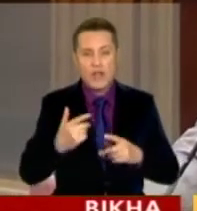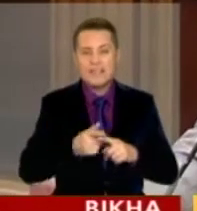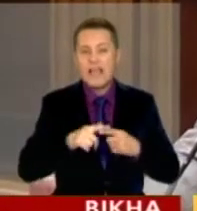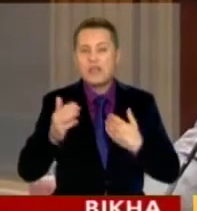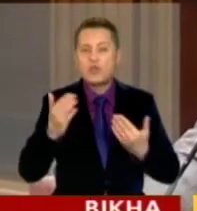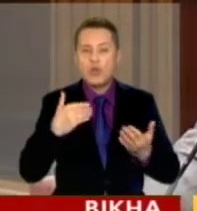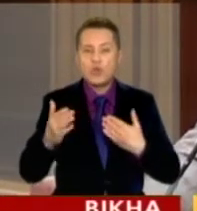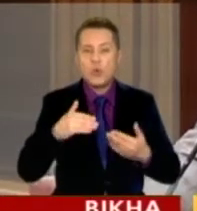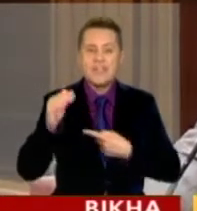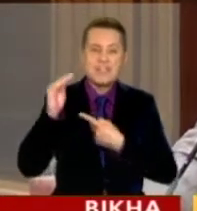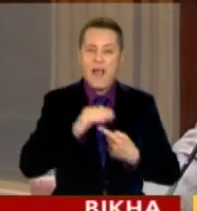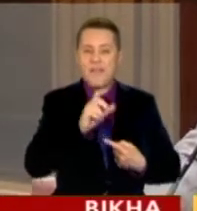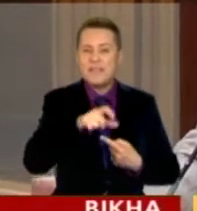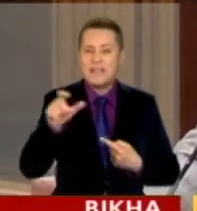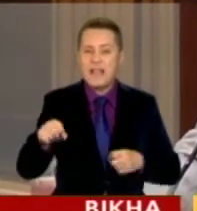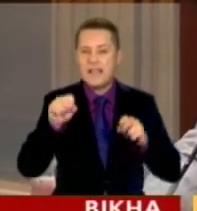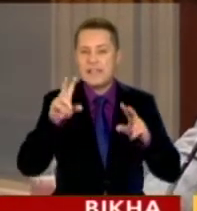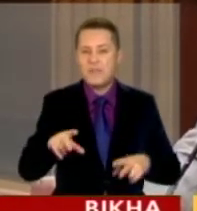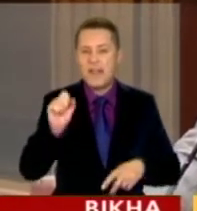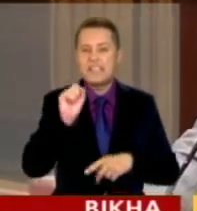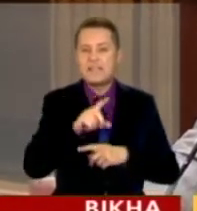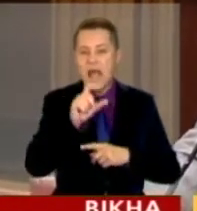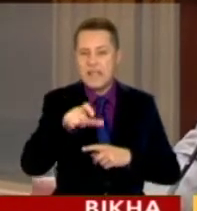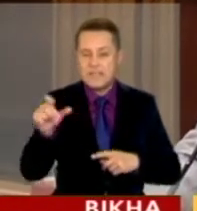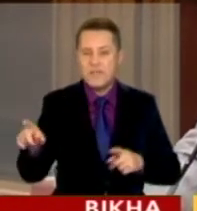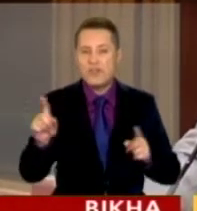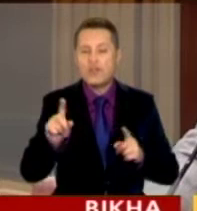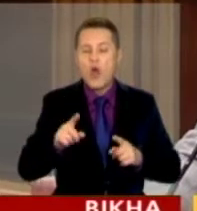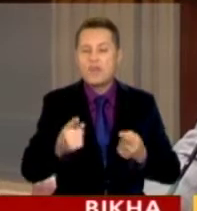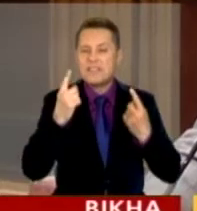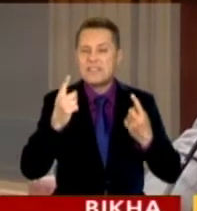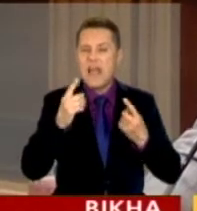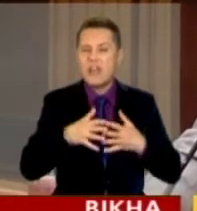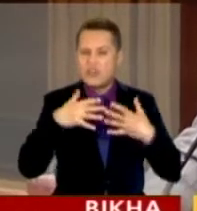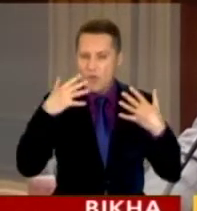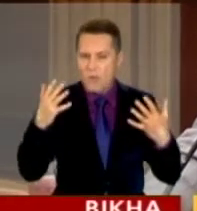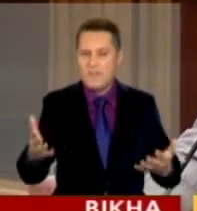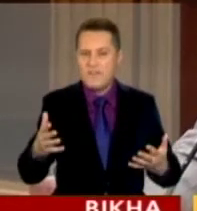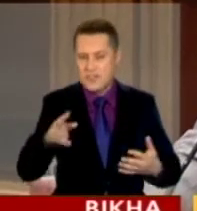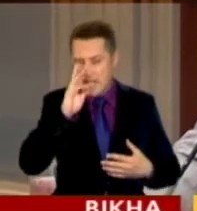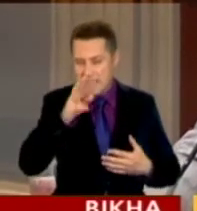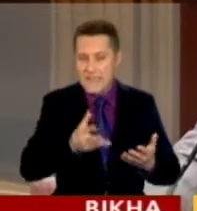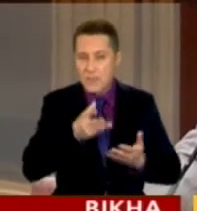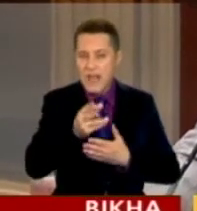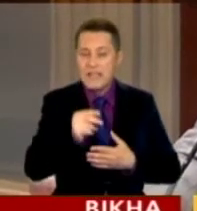стосується саме десантників, спецназовців, щодо значного, я підкреслюю, підвищення зарплатні